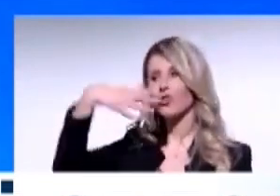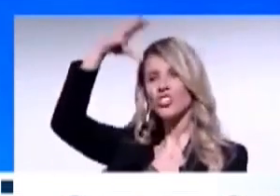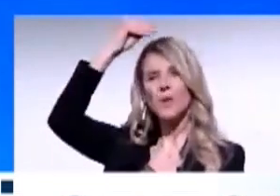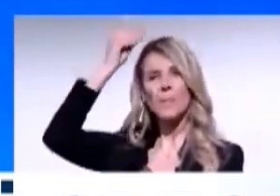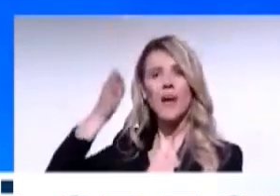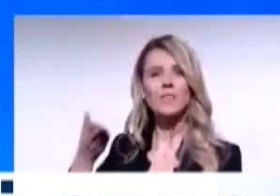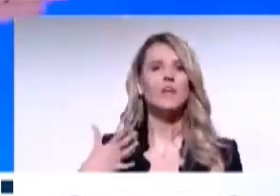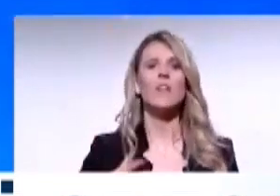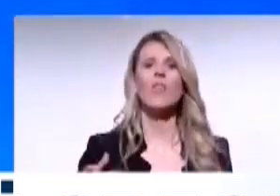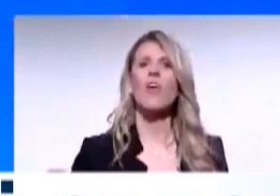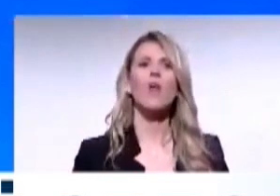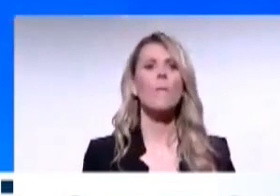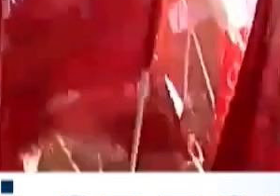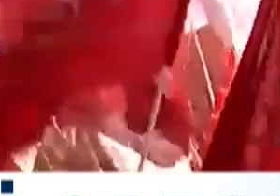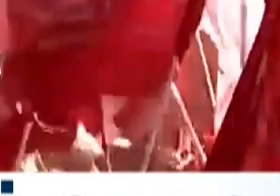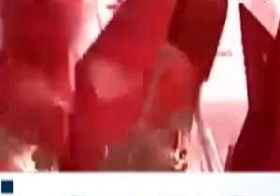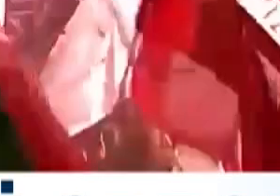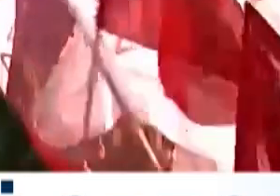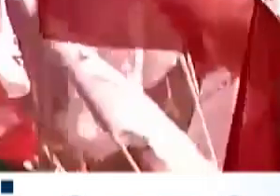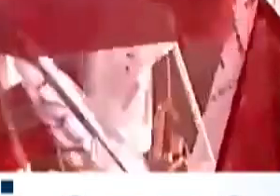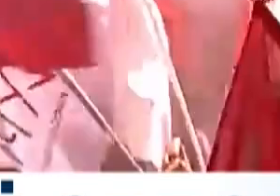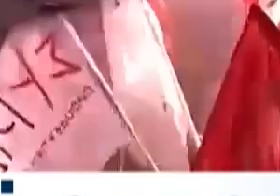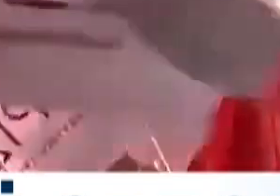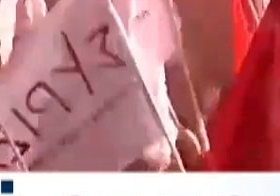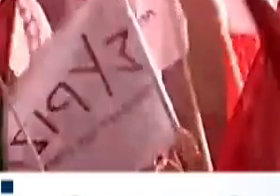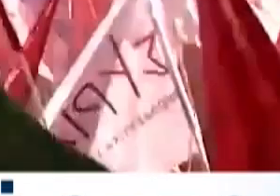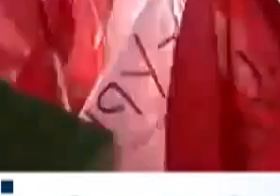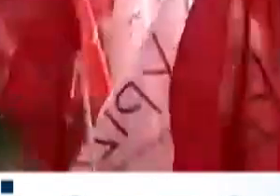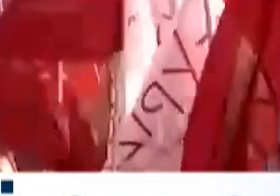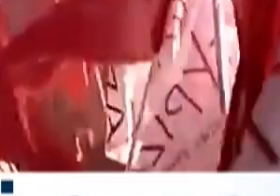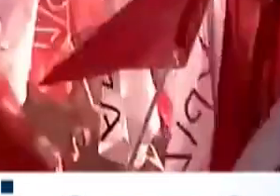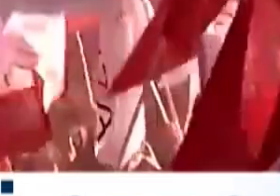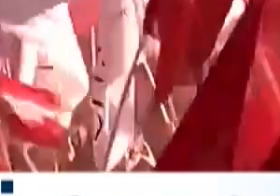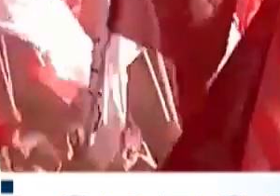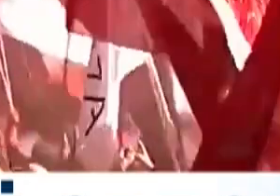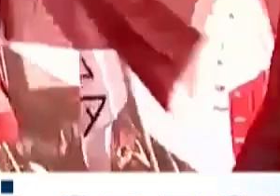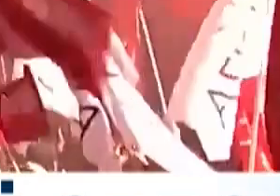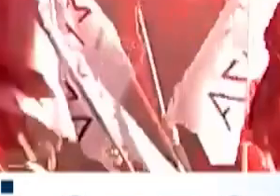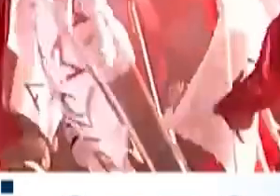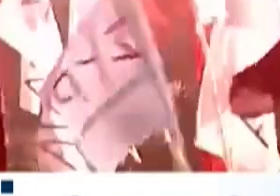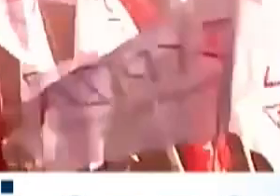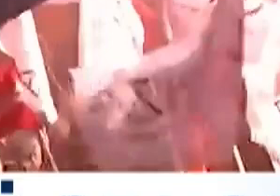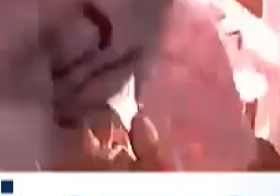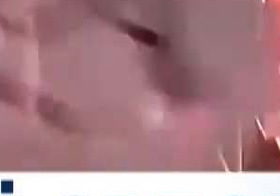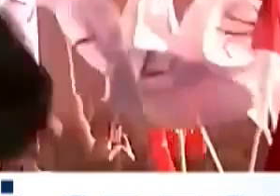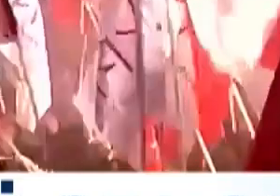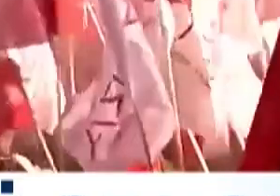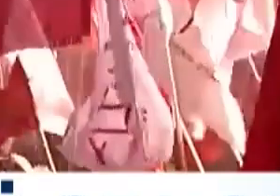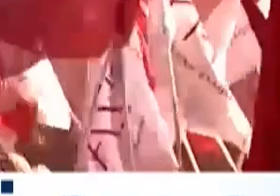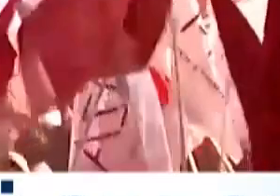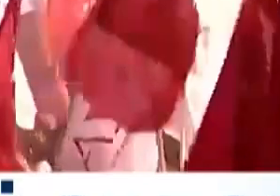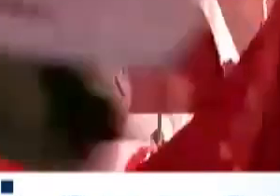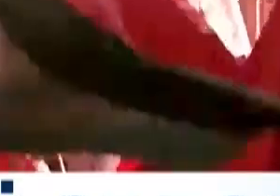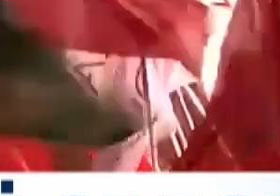pleon perna sta dika sa skjeria. Nga ana e ti, Alexis Tsipras foli në Athin dhe u bëri thirrje qytetarve të votojnë partinë e ti për